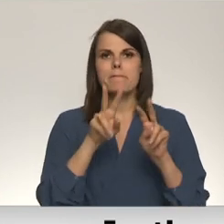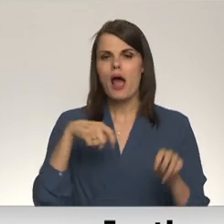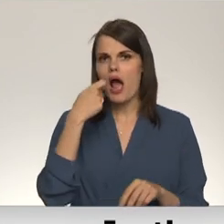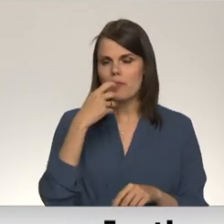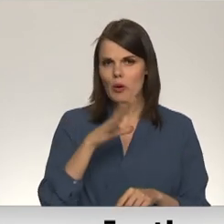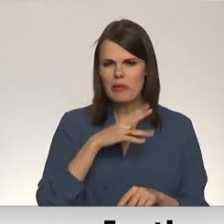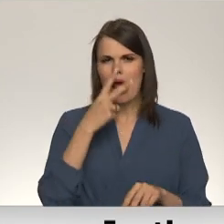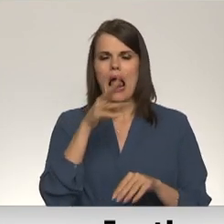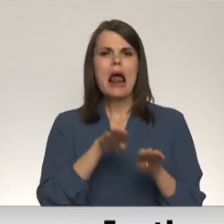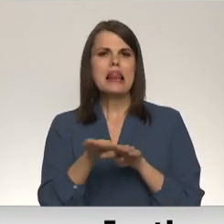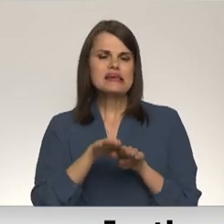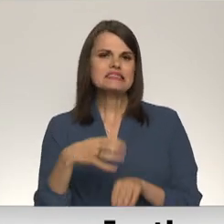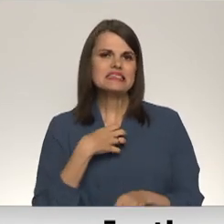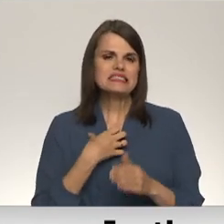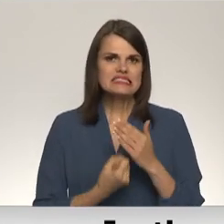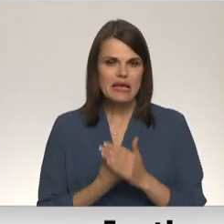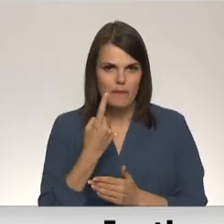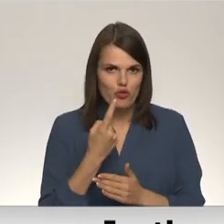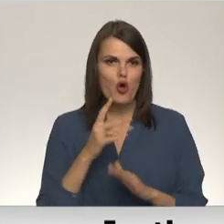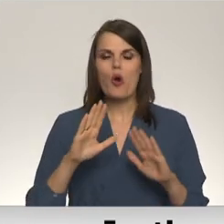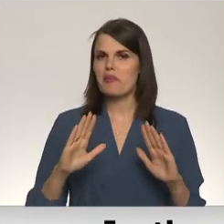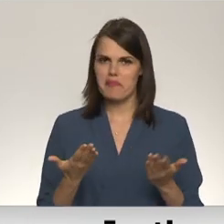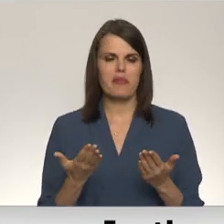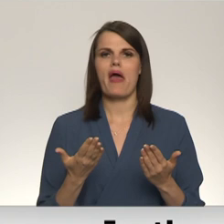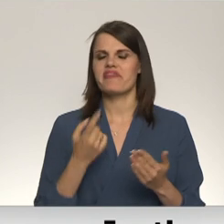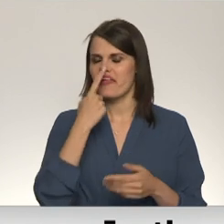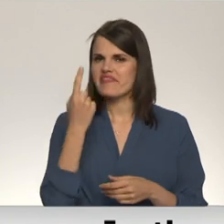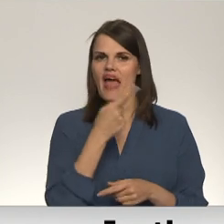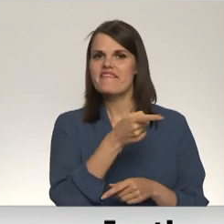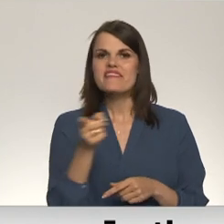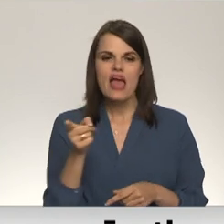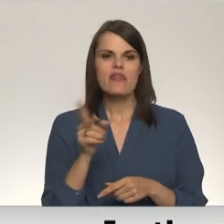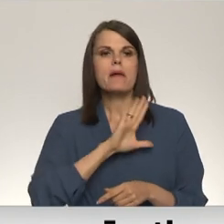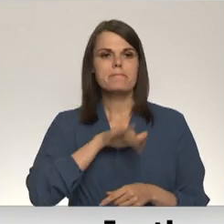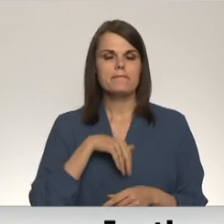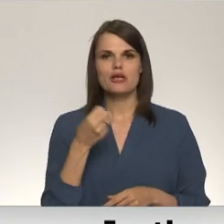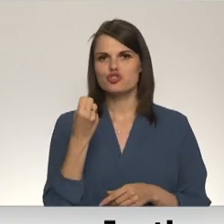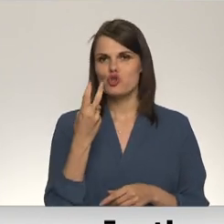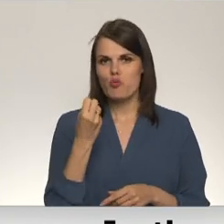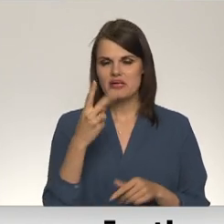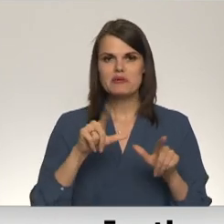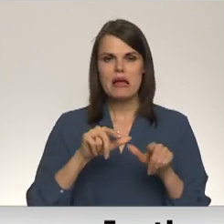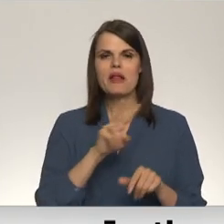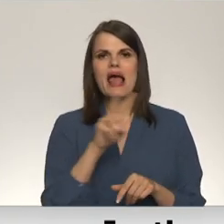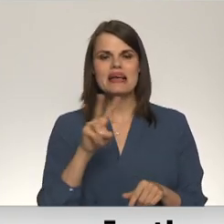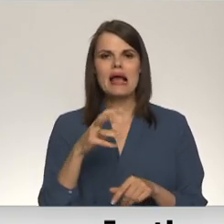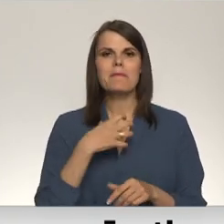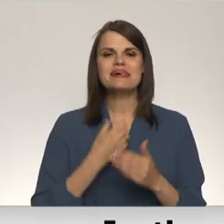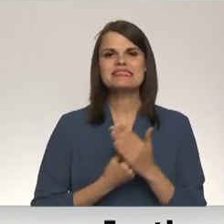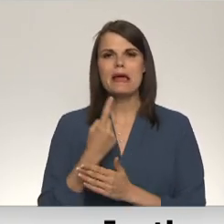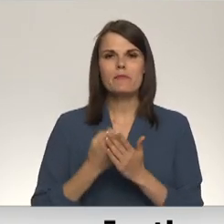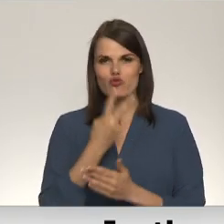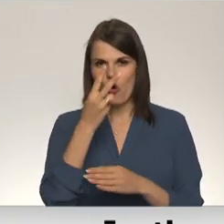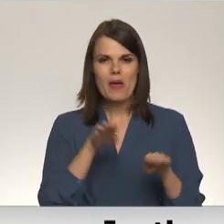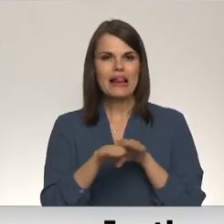līdzīgi simptomi COVIDam ir pacientiem, bet nevienam no pacientiem ar simptomiem līdzīgiem kā pie